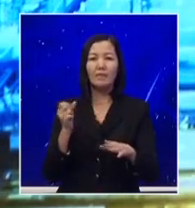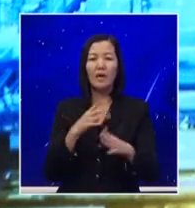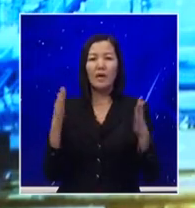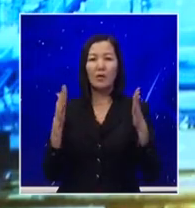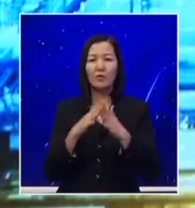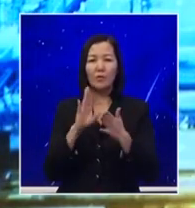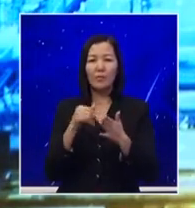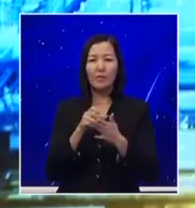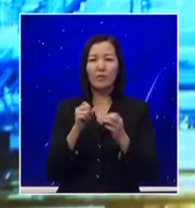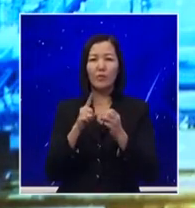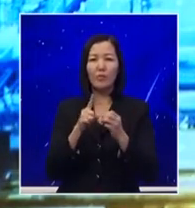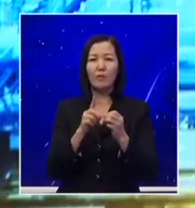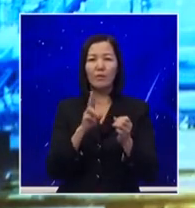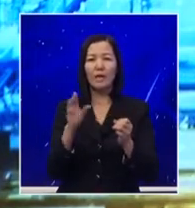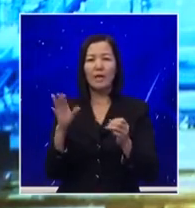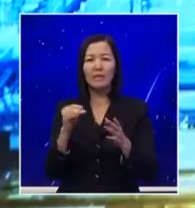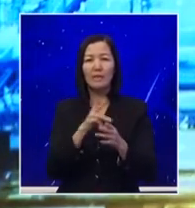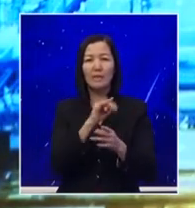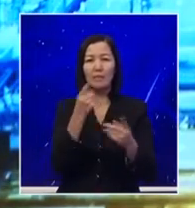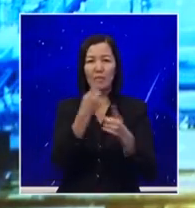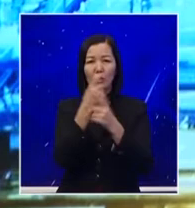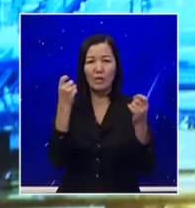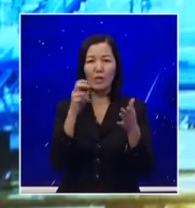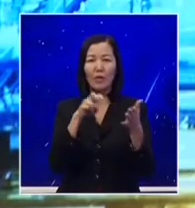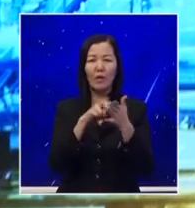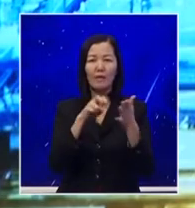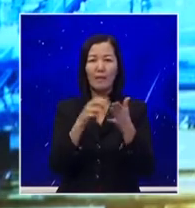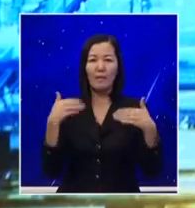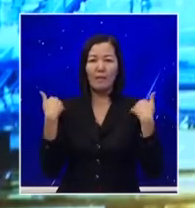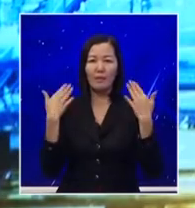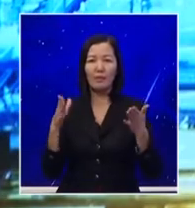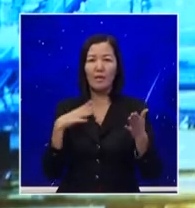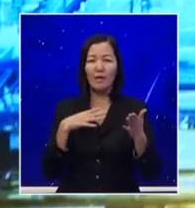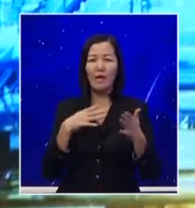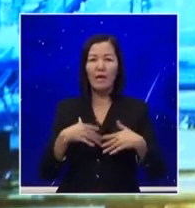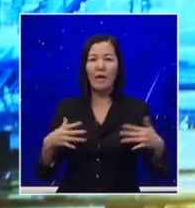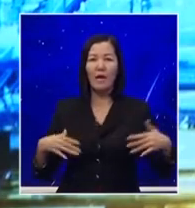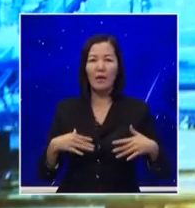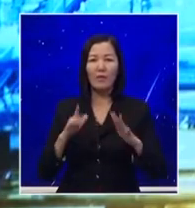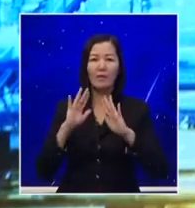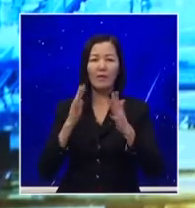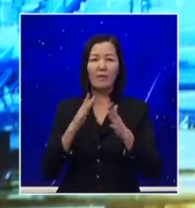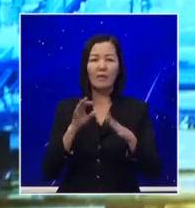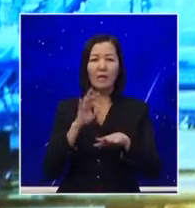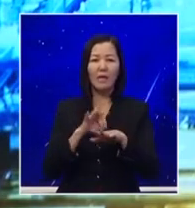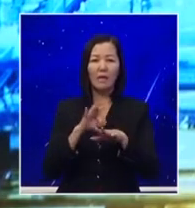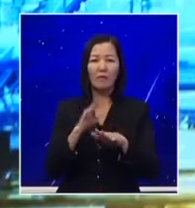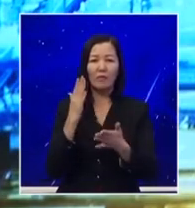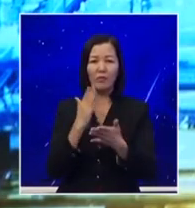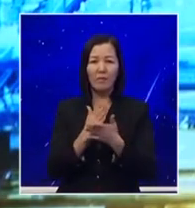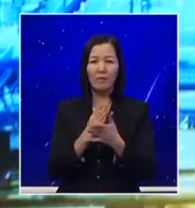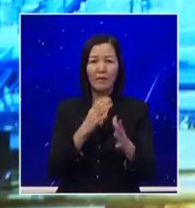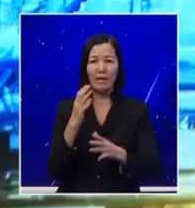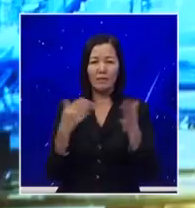11 қаңтарда импичмент жариялау туралы хаттама мәтіні ұсынылған еді. Ал хайуанаттар бағында коронавирус індеті анықталды. Әлем